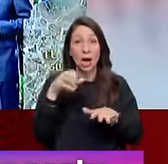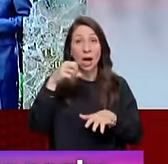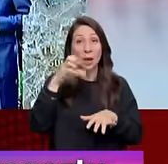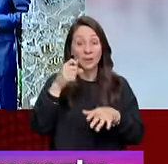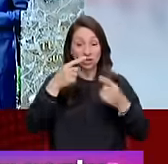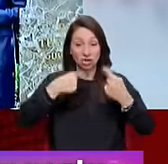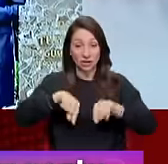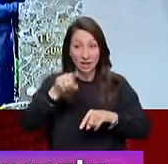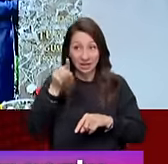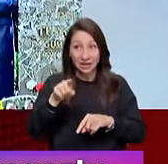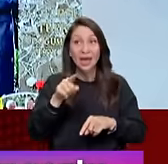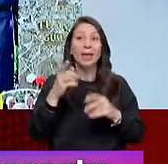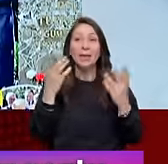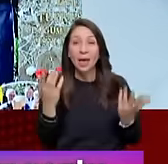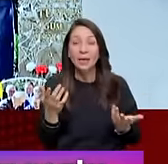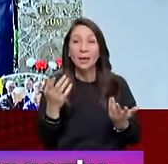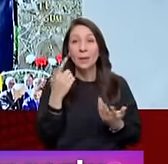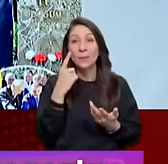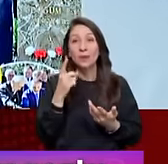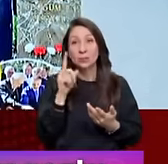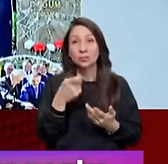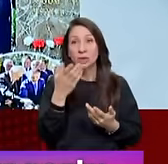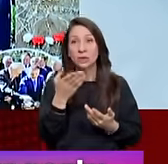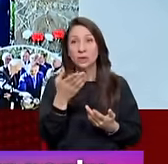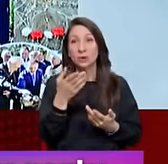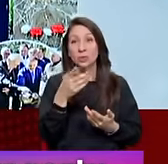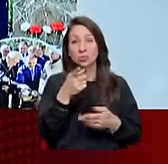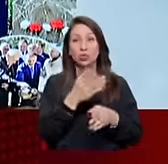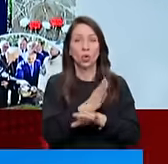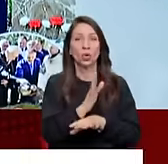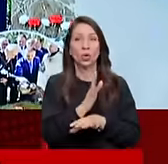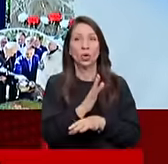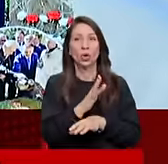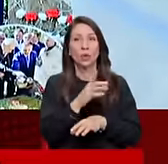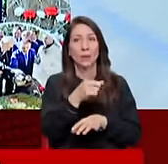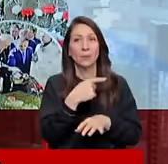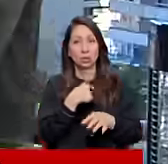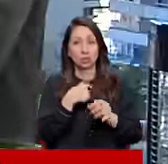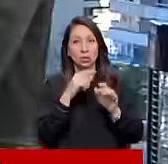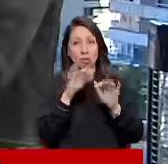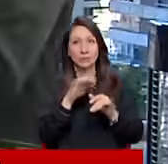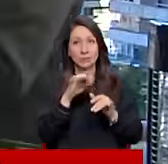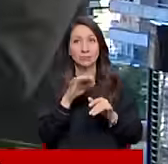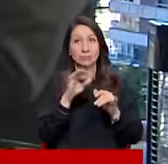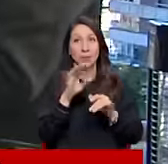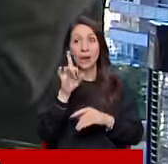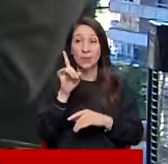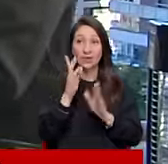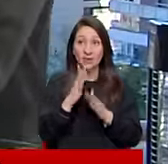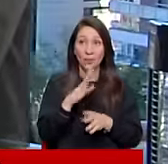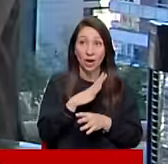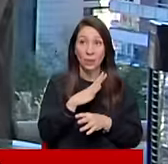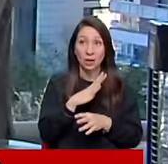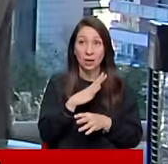Parti çevrelerinde. Yani bak bulmuşlar işte. Şimdi bu doğru. Ben bunun diyaloğunu yazdım. Ama aslında devam var mı